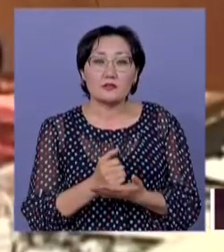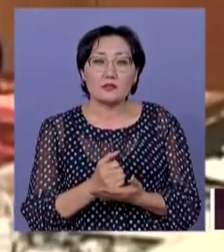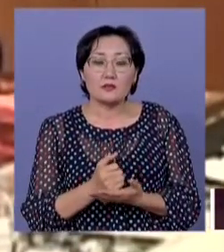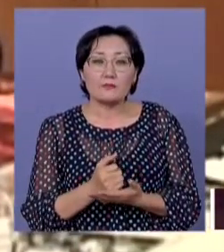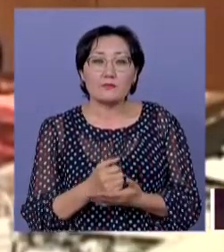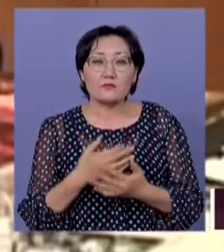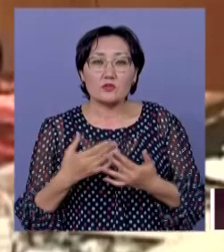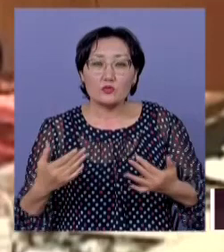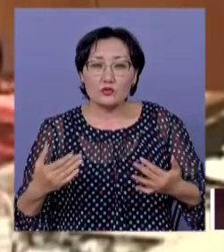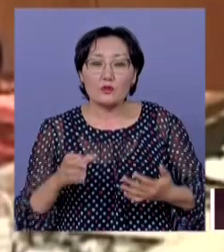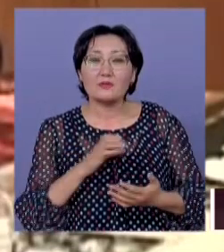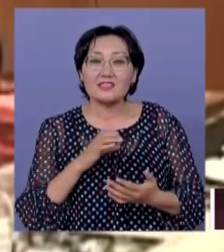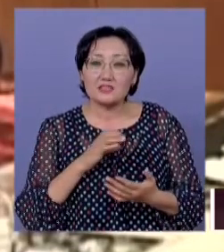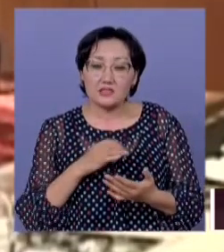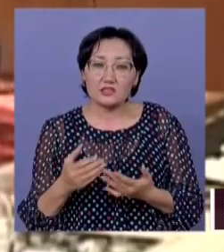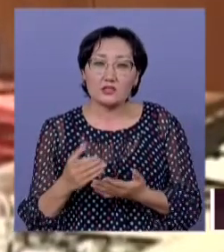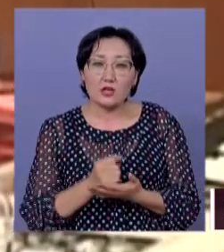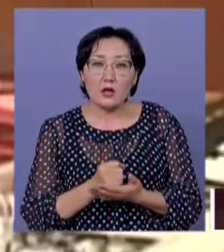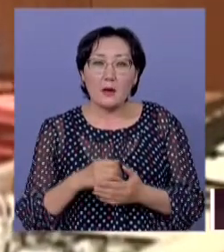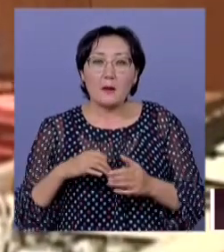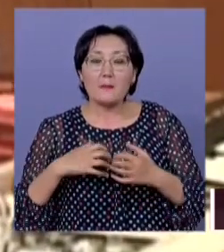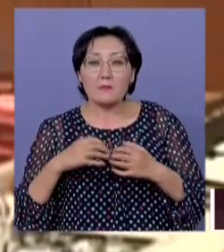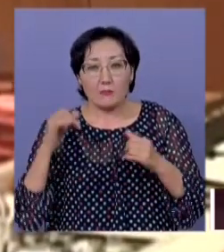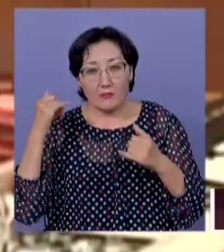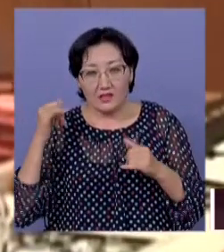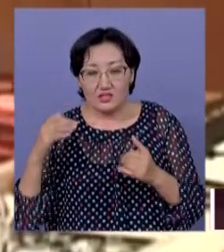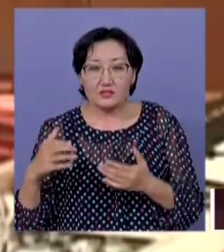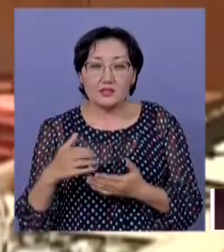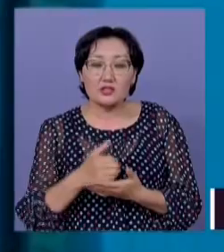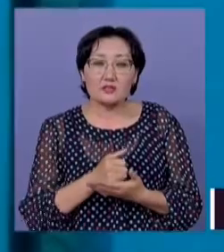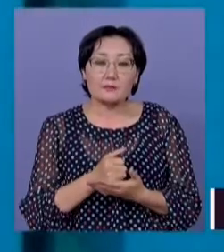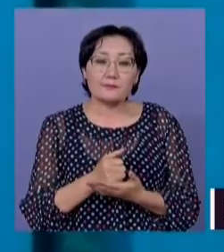түрлі байлықтарды жинайды, мал жинайды,